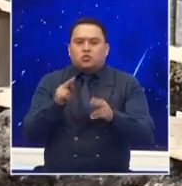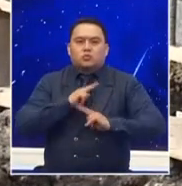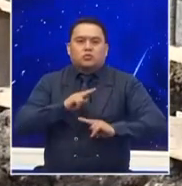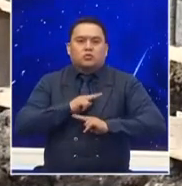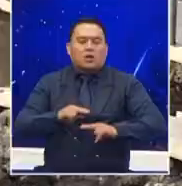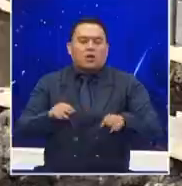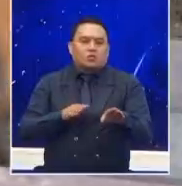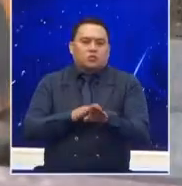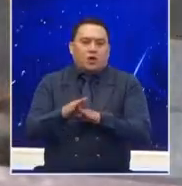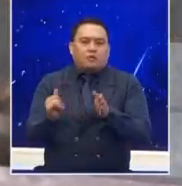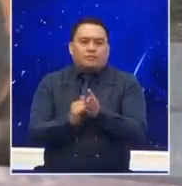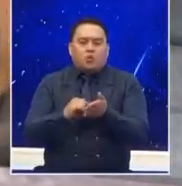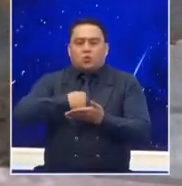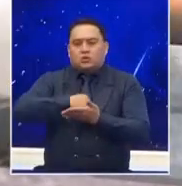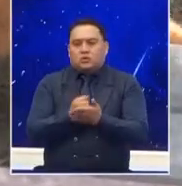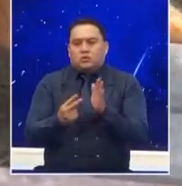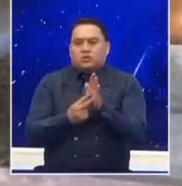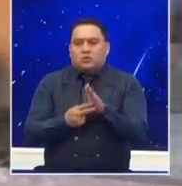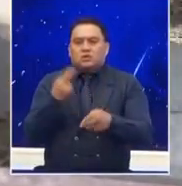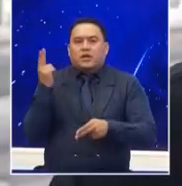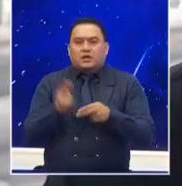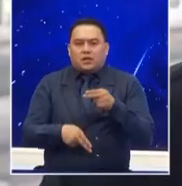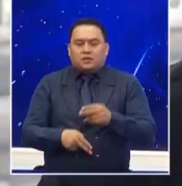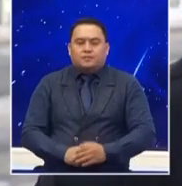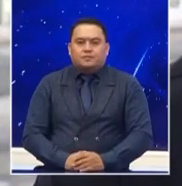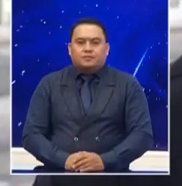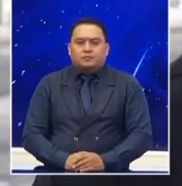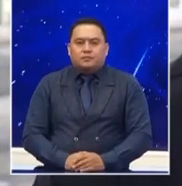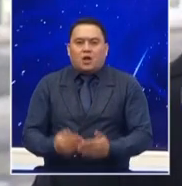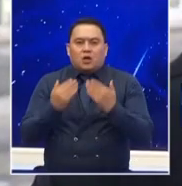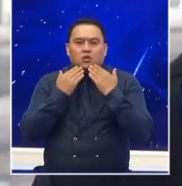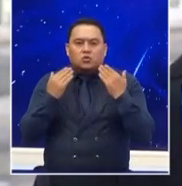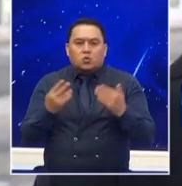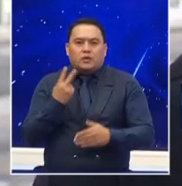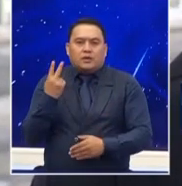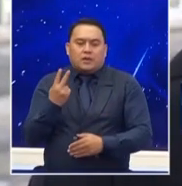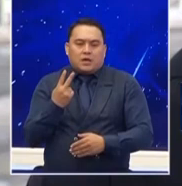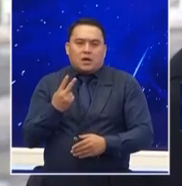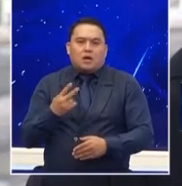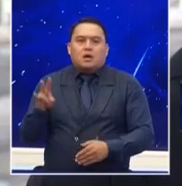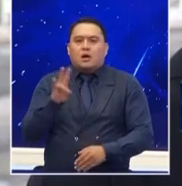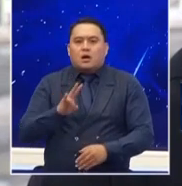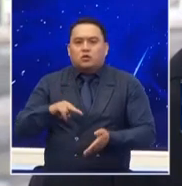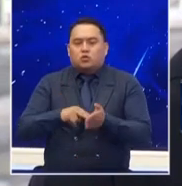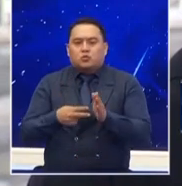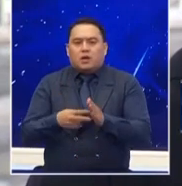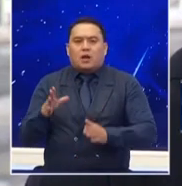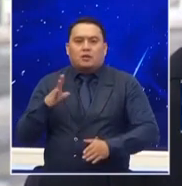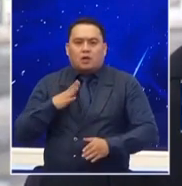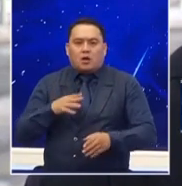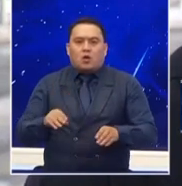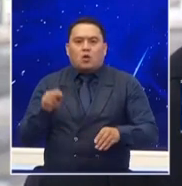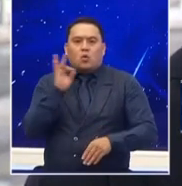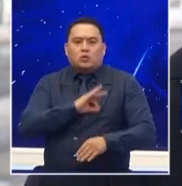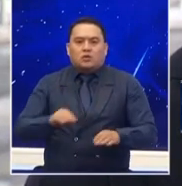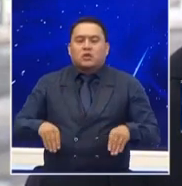атқарылған. Бүгінде бекіткен жобаның 8 аяқталды. Соңғы 2 нысанның аяқталуы қараша айының 30-ына жоспарланған. Қолданысқа